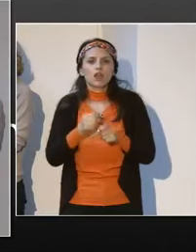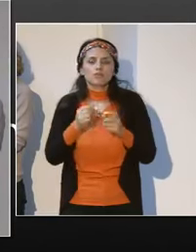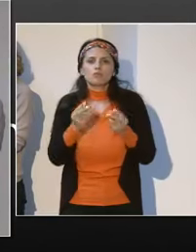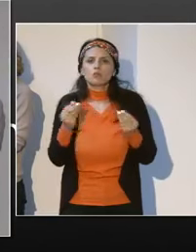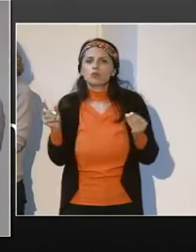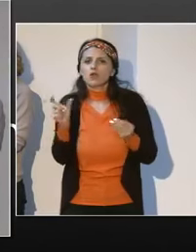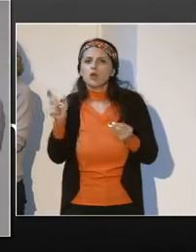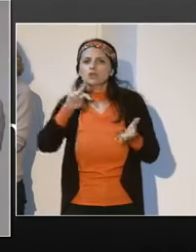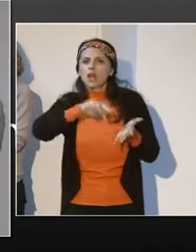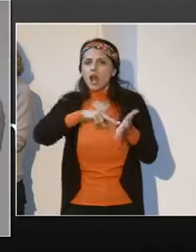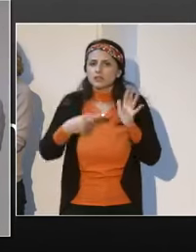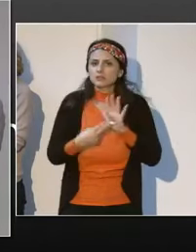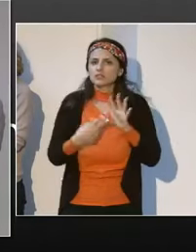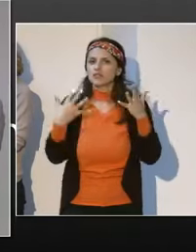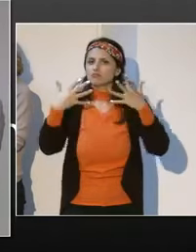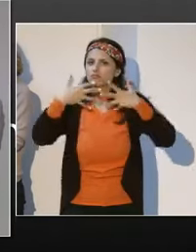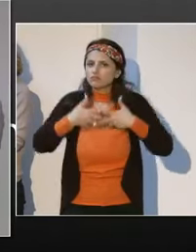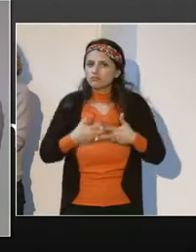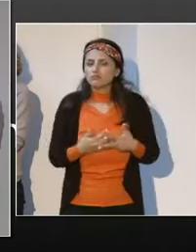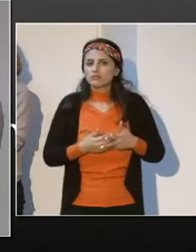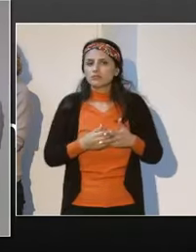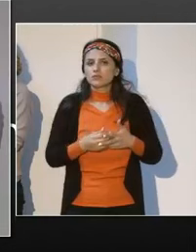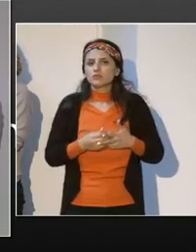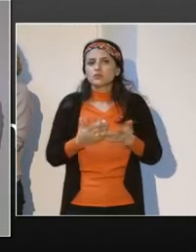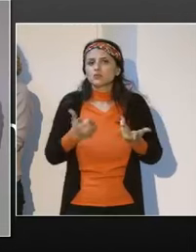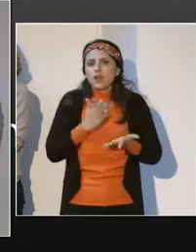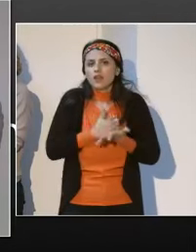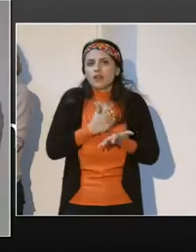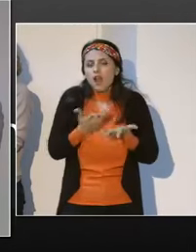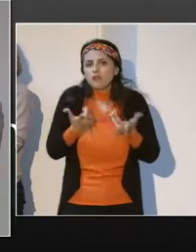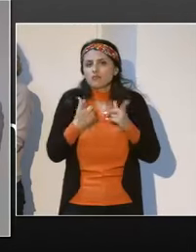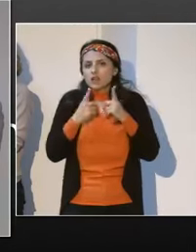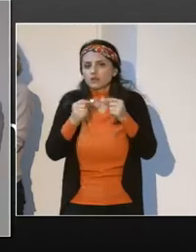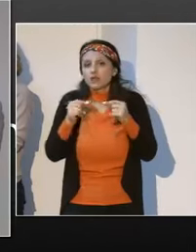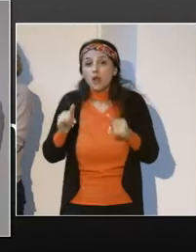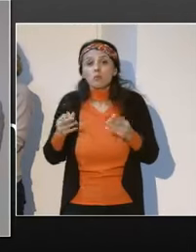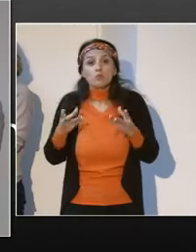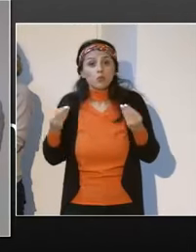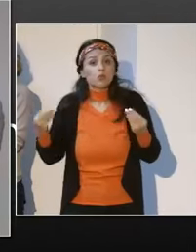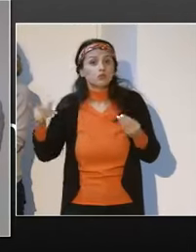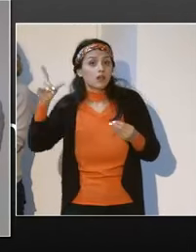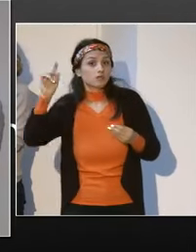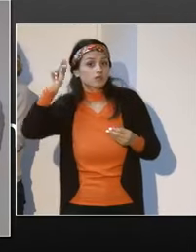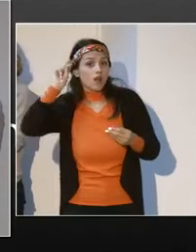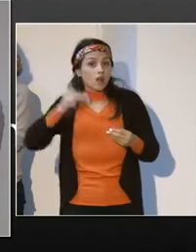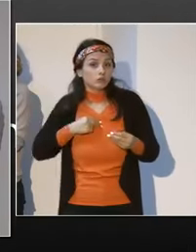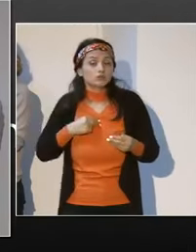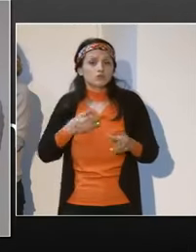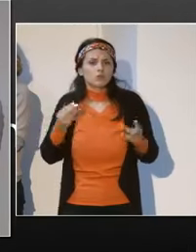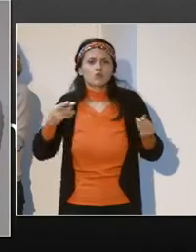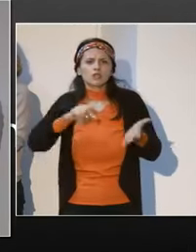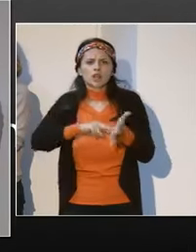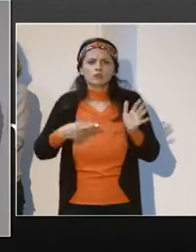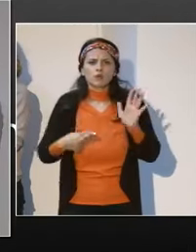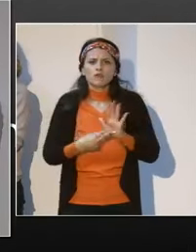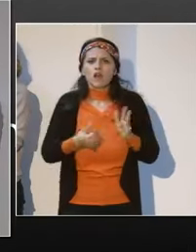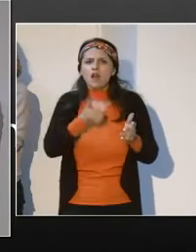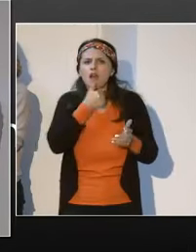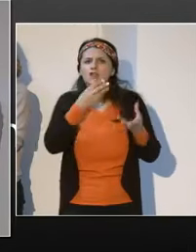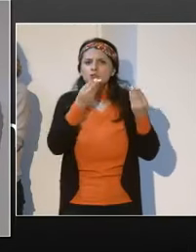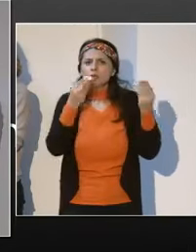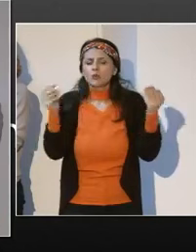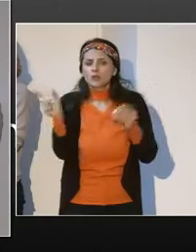Administrative care nu erau semnalate si multe dintre ele au fost rezolvate în timp real altele care au necesitat